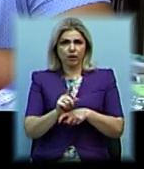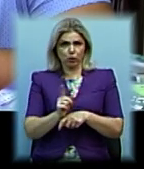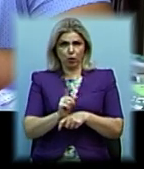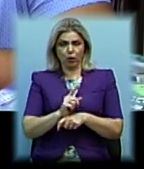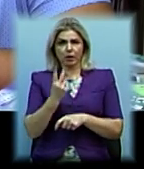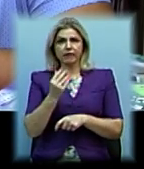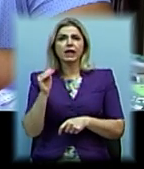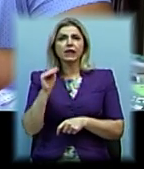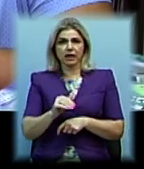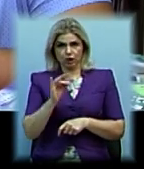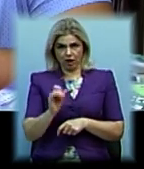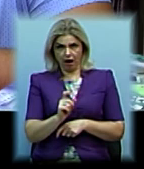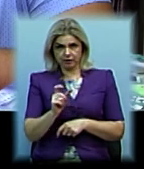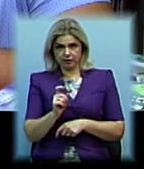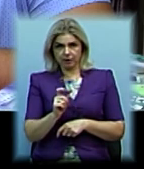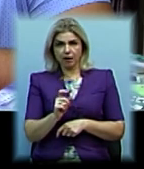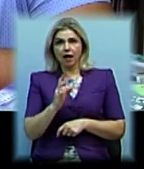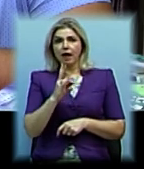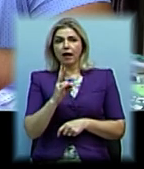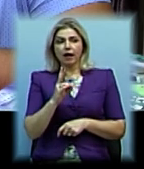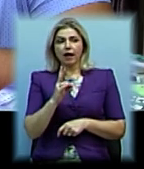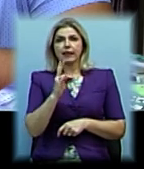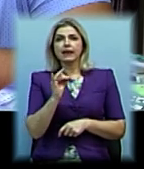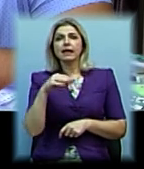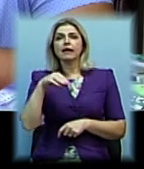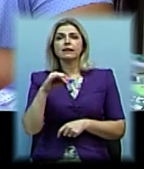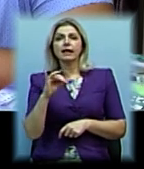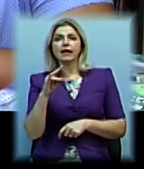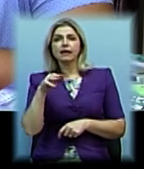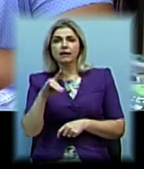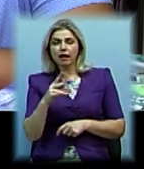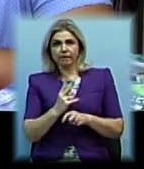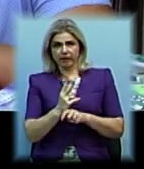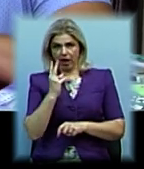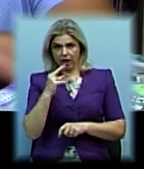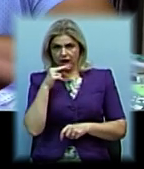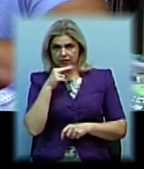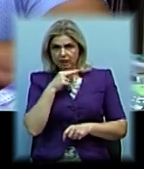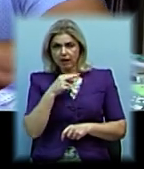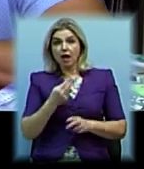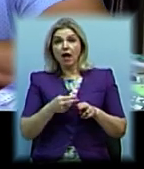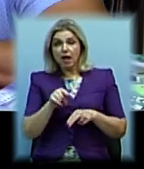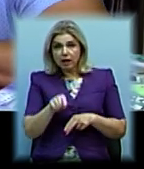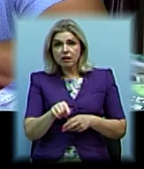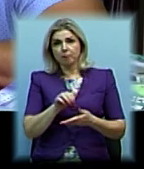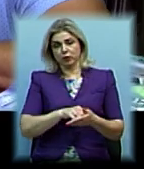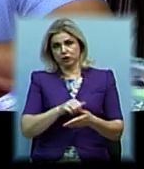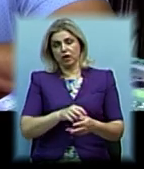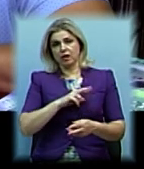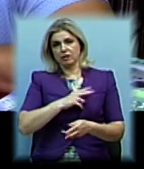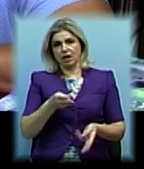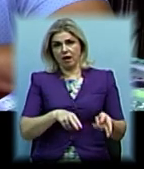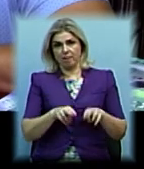в 2000 раз, вміст нітритів в 2 рази. От. Саме це і стало причиною